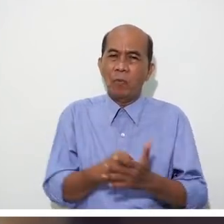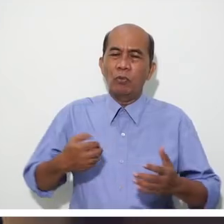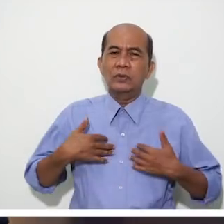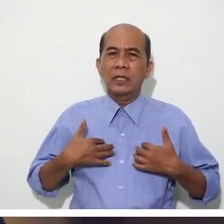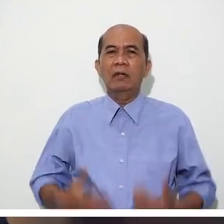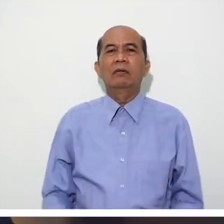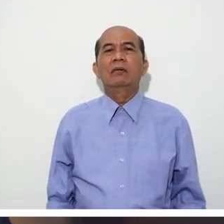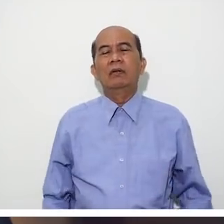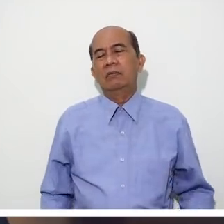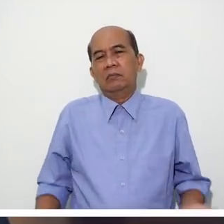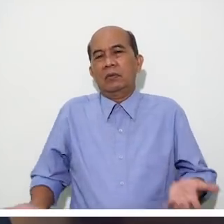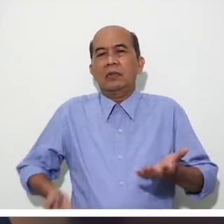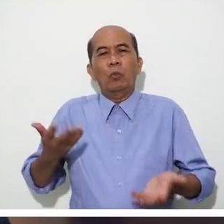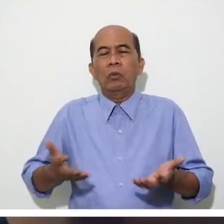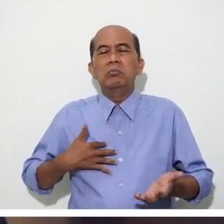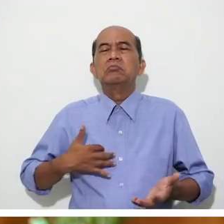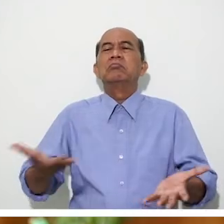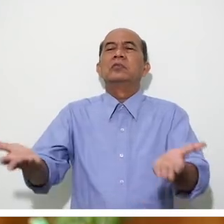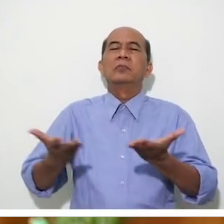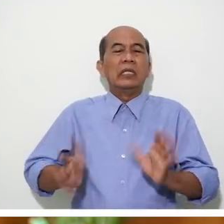saya? Enggak mungkin saya bisa menerima.